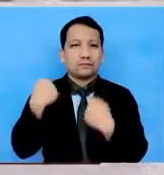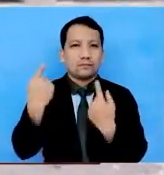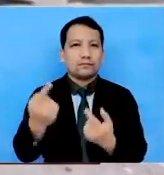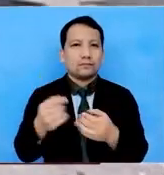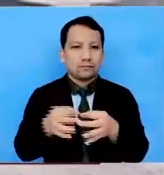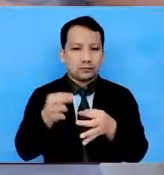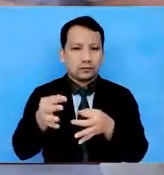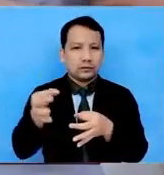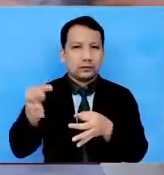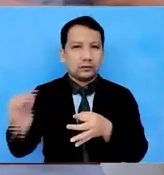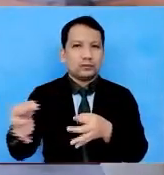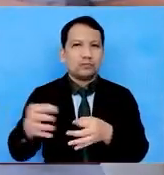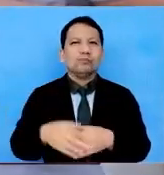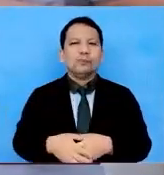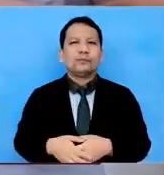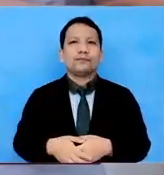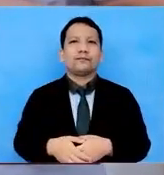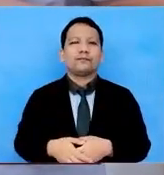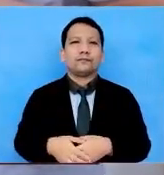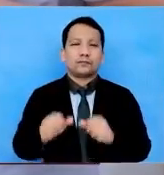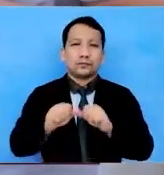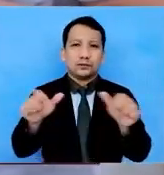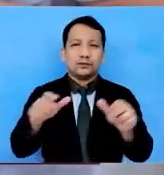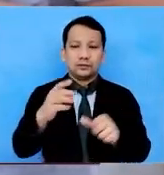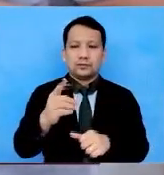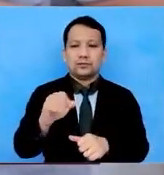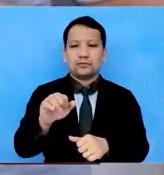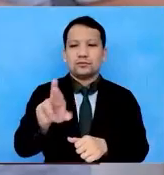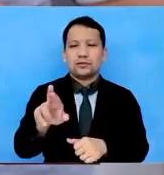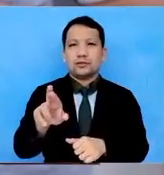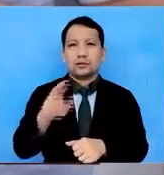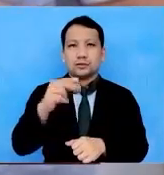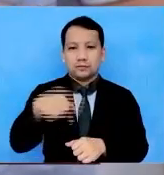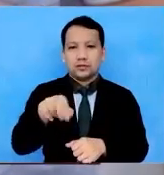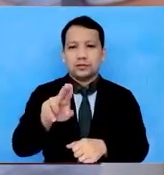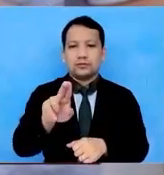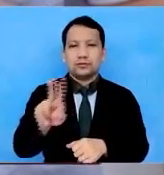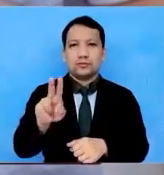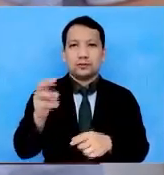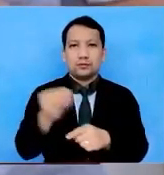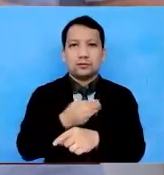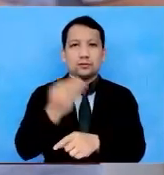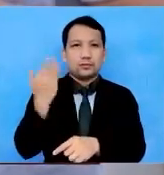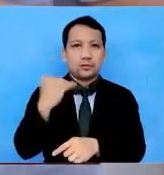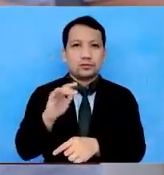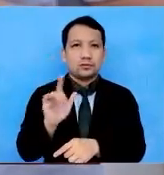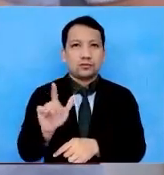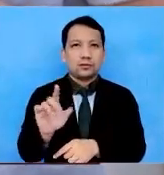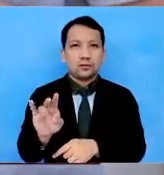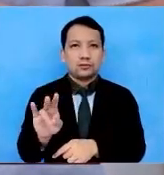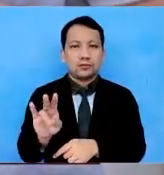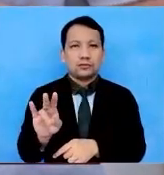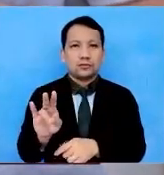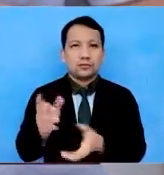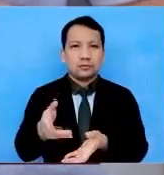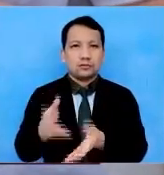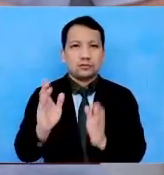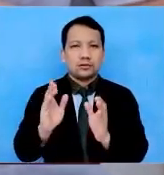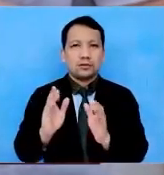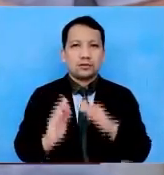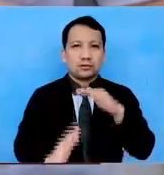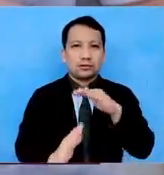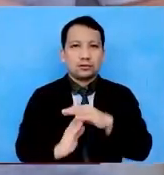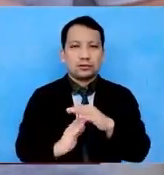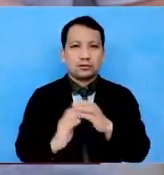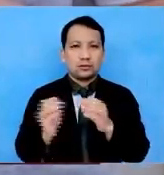ang implementasyon. Mula nang ilunsad ng DOTR ang PUV Modernization Program noong 2017, ay binigyan nito ng palugit ang mga